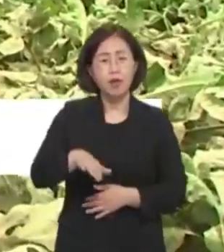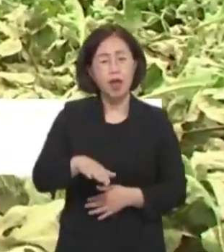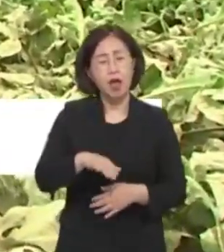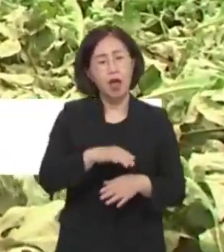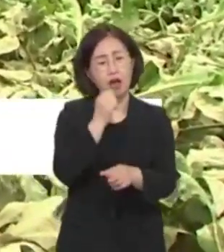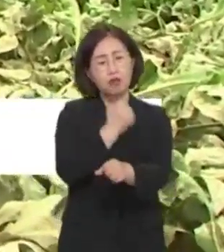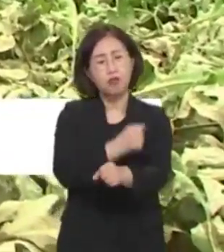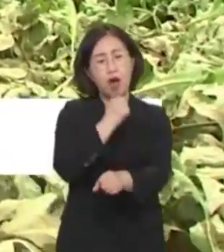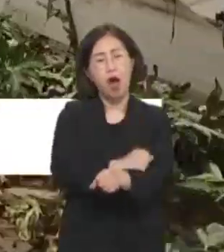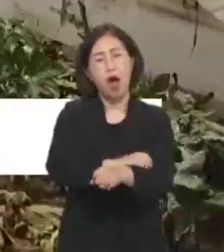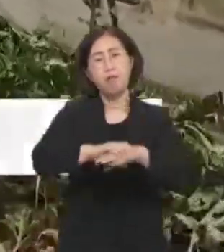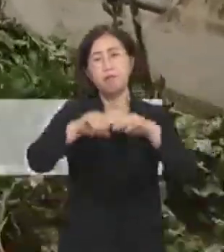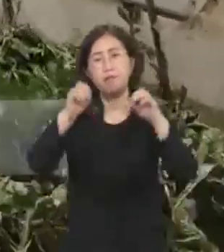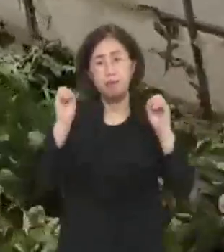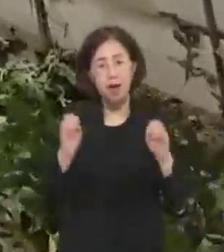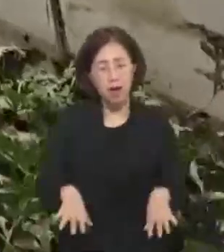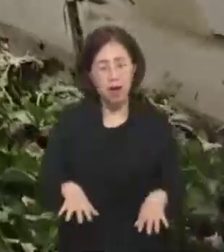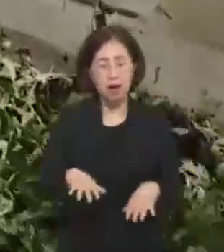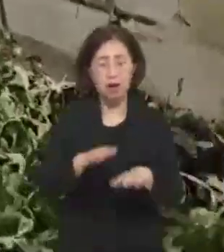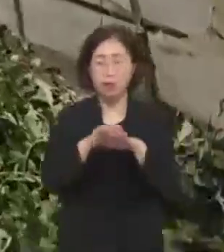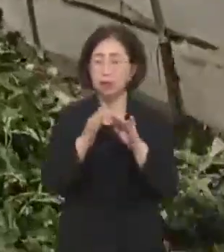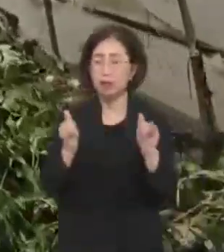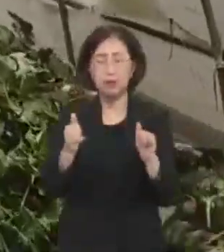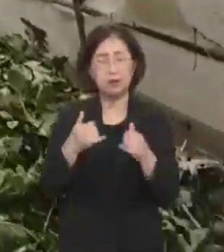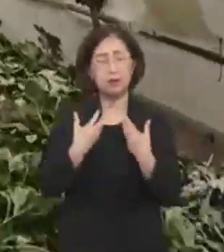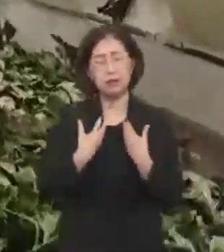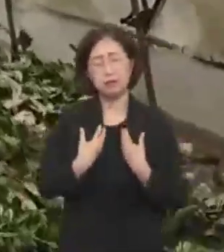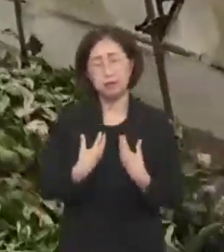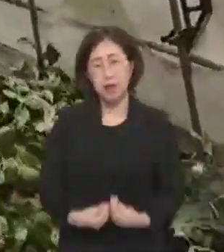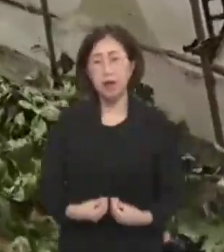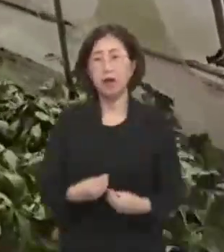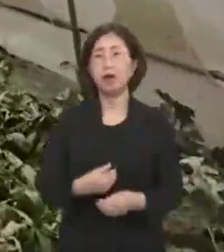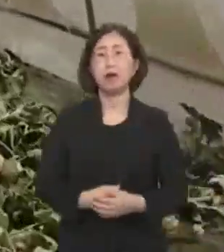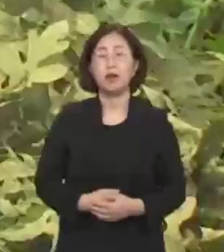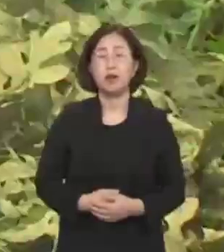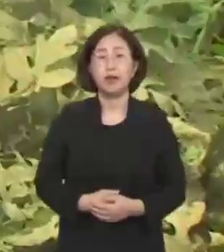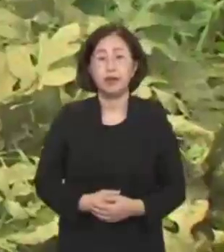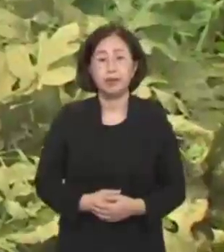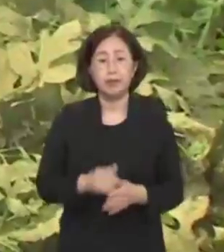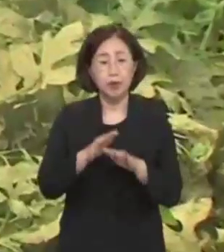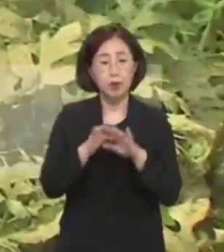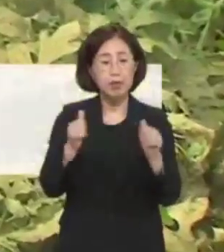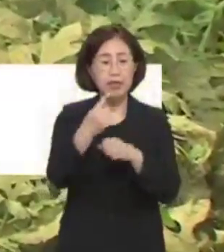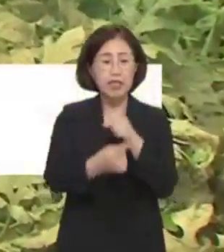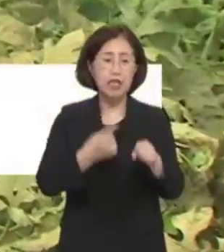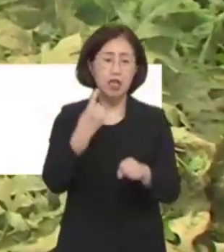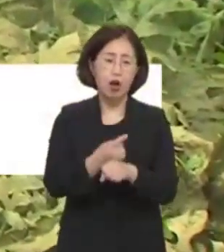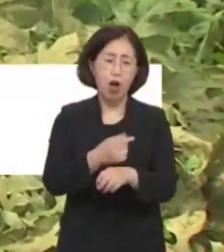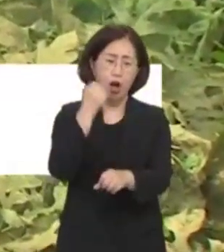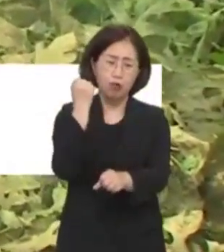농사가 수포가 되자 농민들은 허무한 마음을 감추지 못했습니다. 저희 농민은 1년